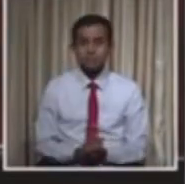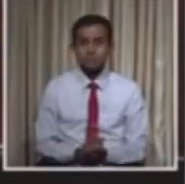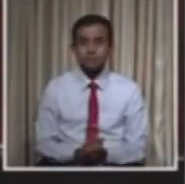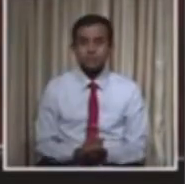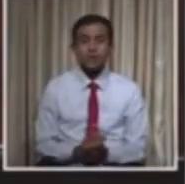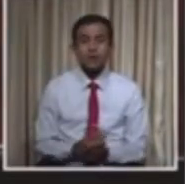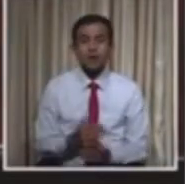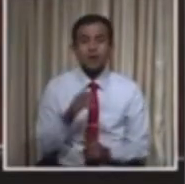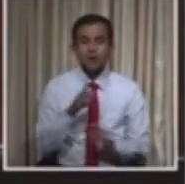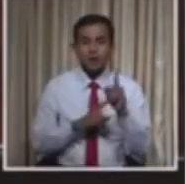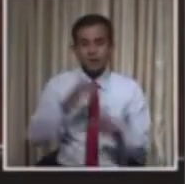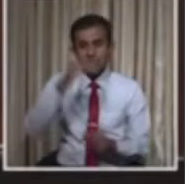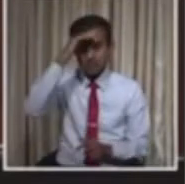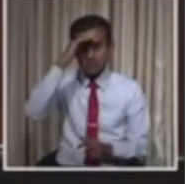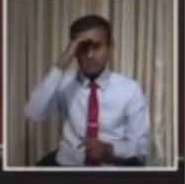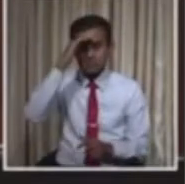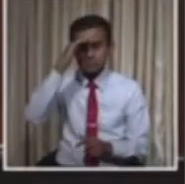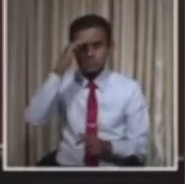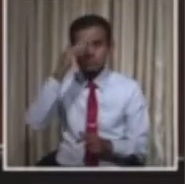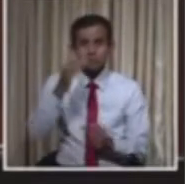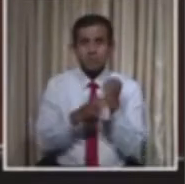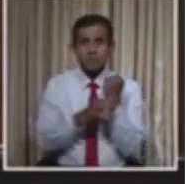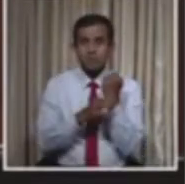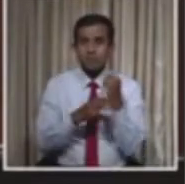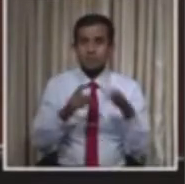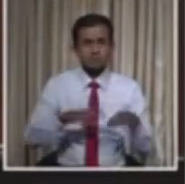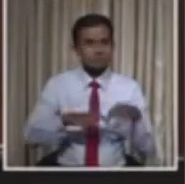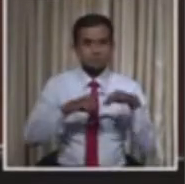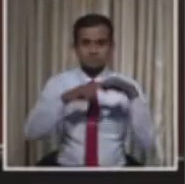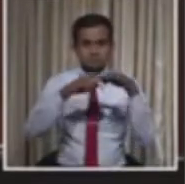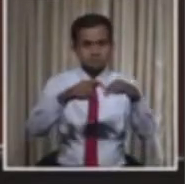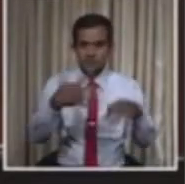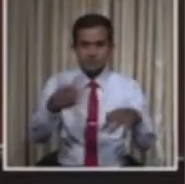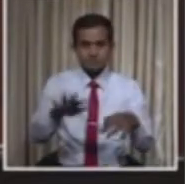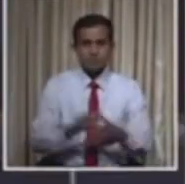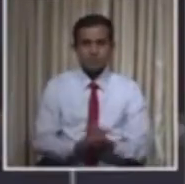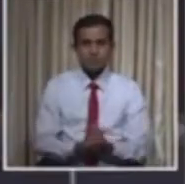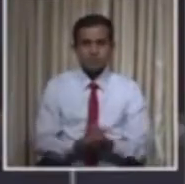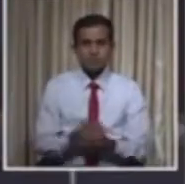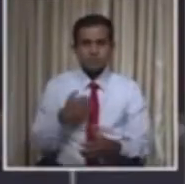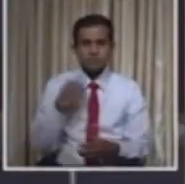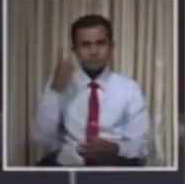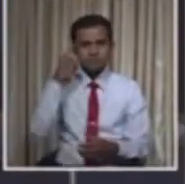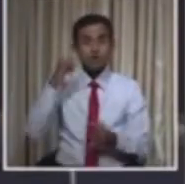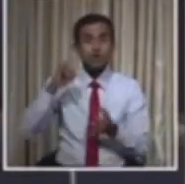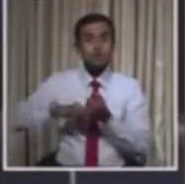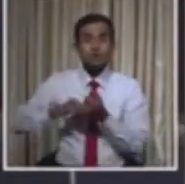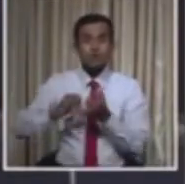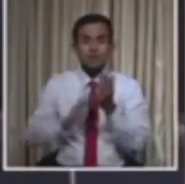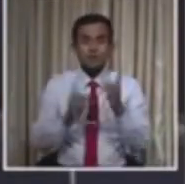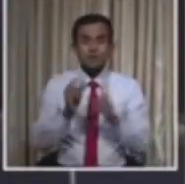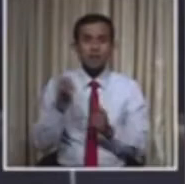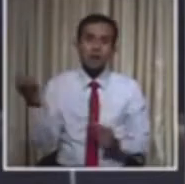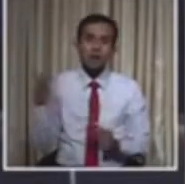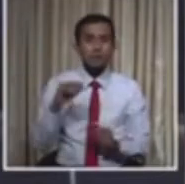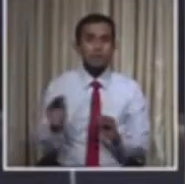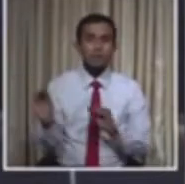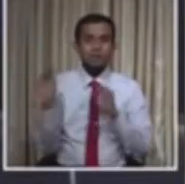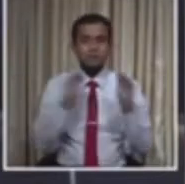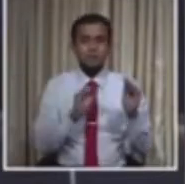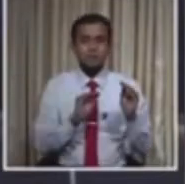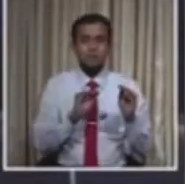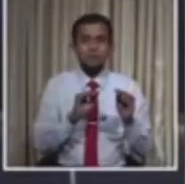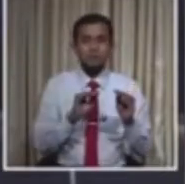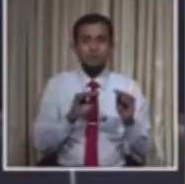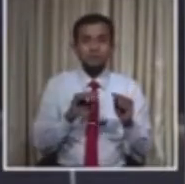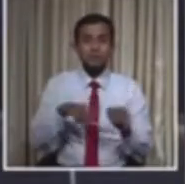අර කතානායකතුමනි මේ ගැන වන් වර ප්‍රසාද ප්‍රශ්නයක් මතු කරලා තියෙනවා මං හිතන්නේ අපේ සුමන් ජන්මන්තුමා පැමිණියෙන් පස්සේ අපිට සභාව වෙන